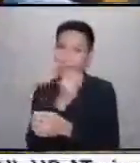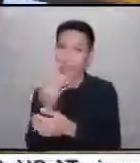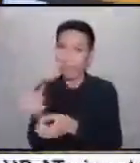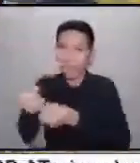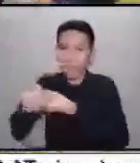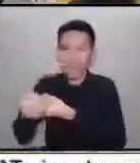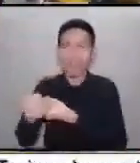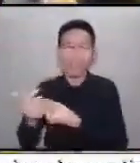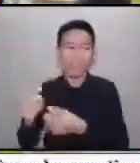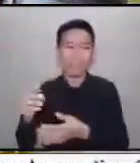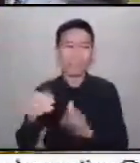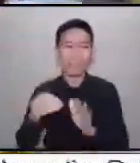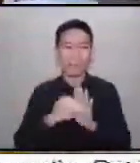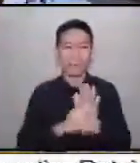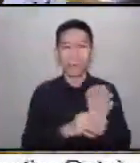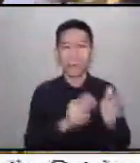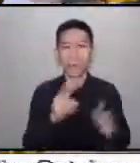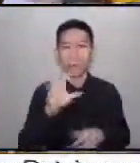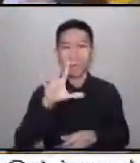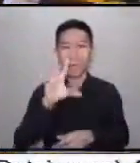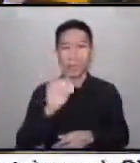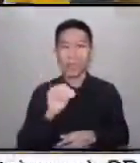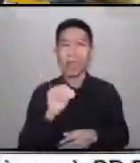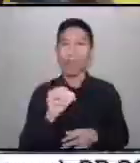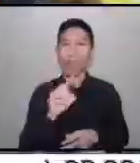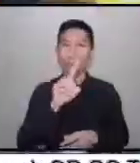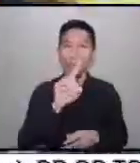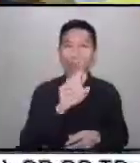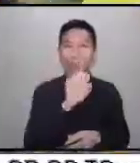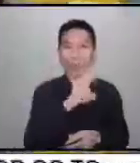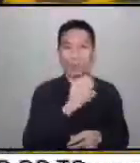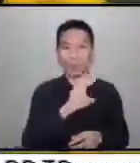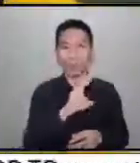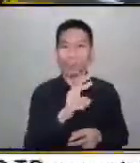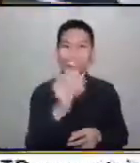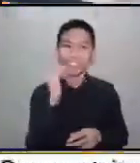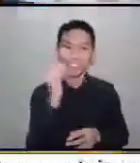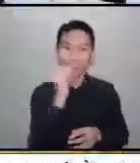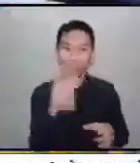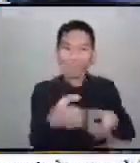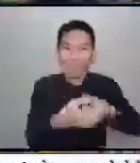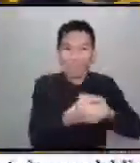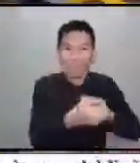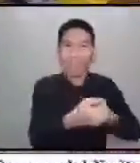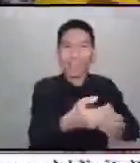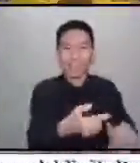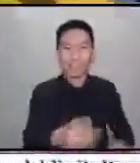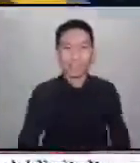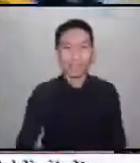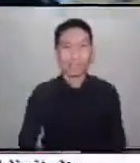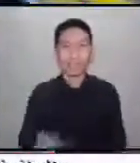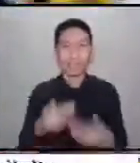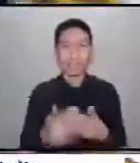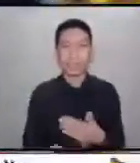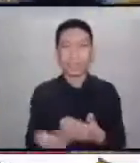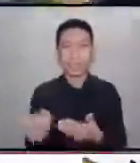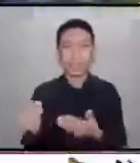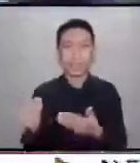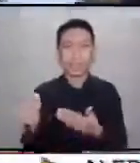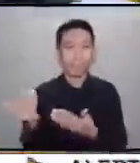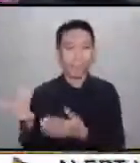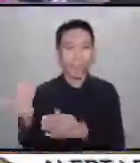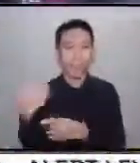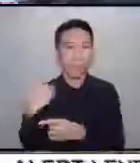pesos per 12 pieces. Ang orchids, 800 pesos per bundle. Carnation, 340 pesos per